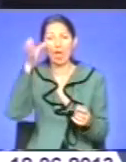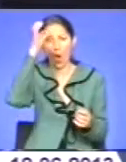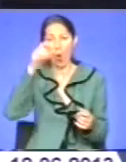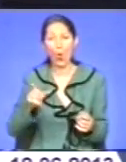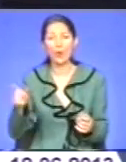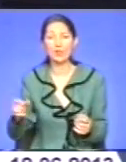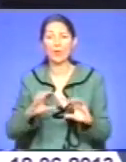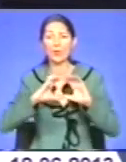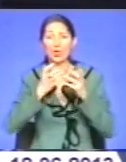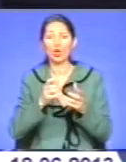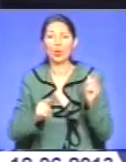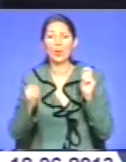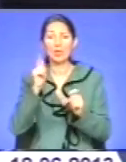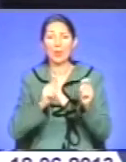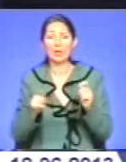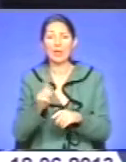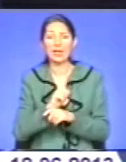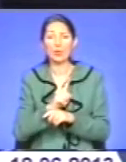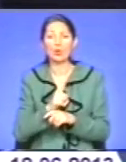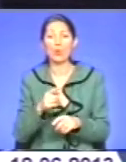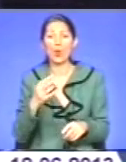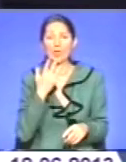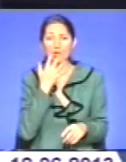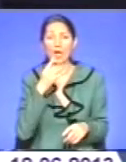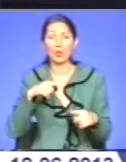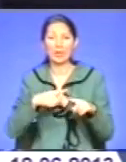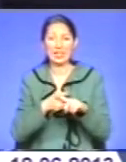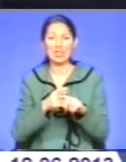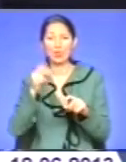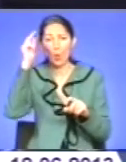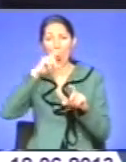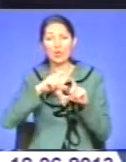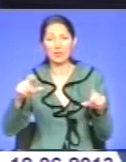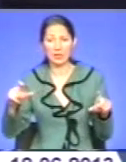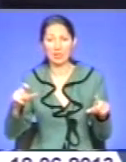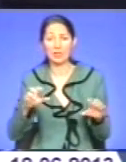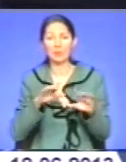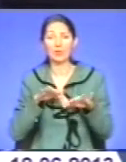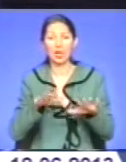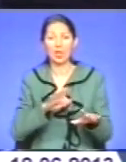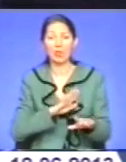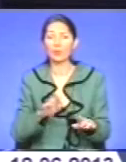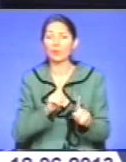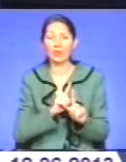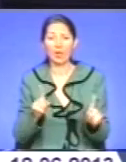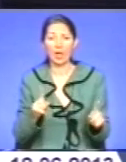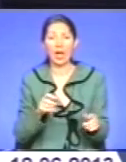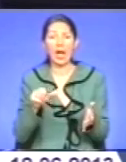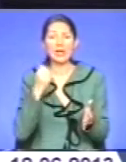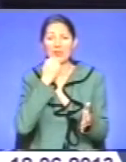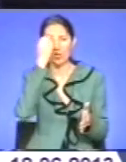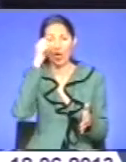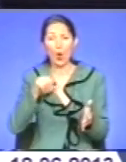міжнародному симпозіумі в Тернопільському національному технічному університеті. Захід був непересічним завдяки участі всесвітньо